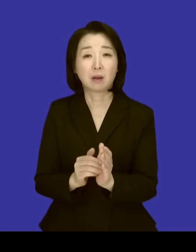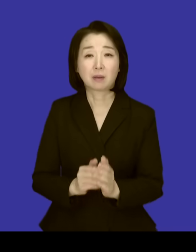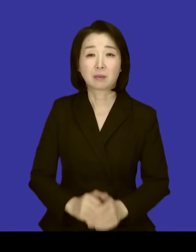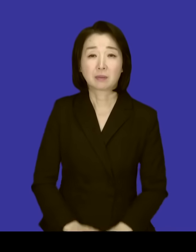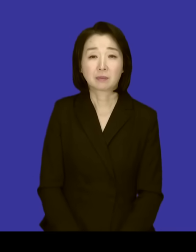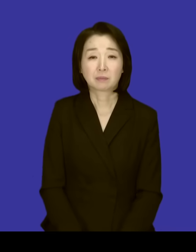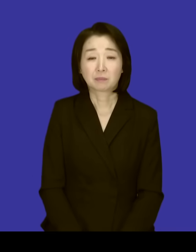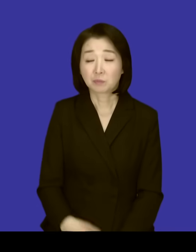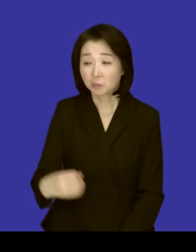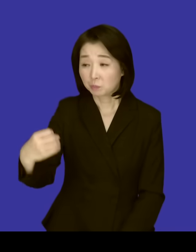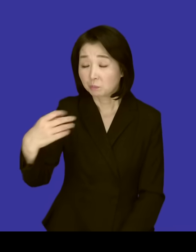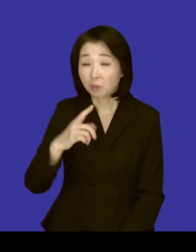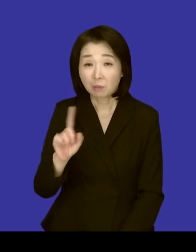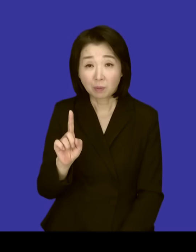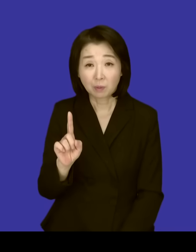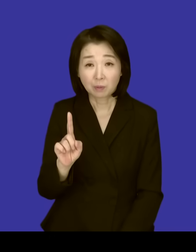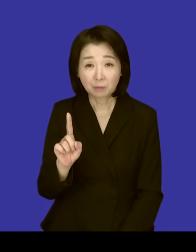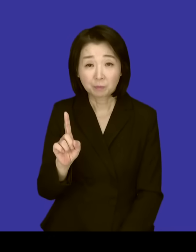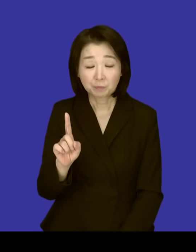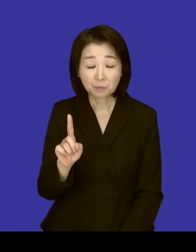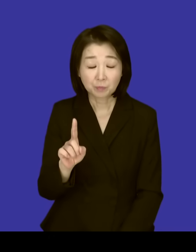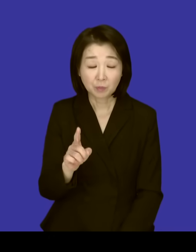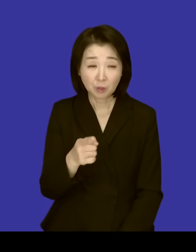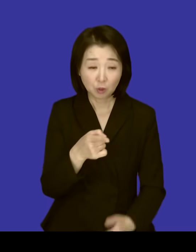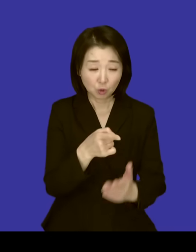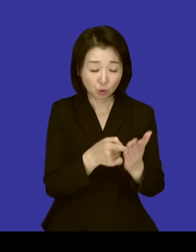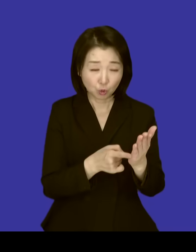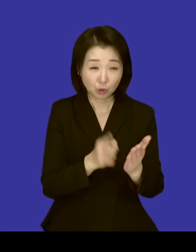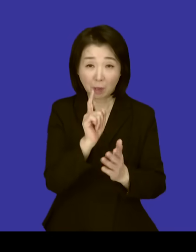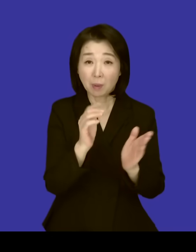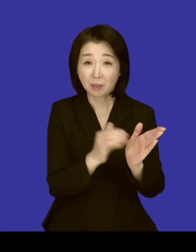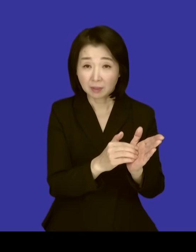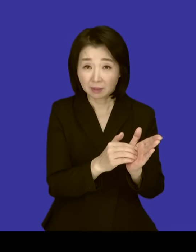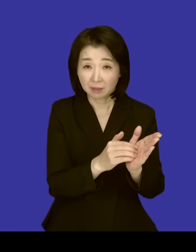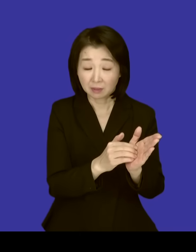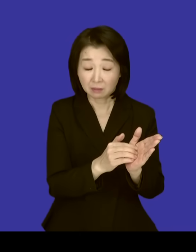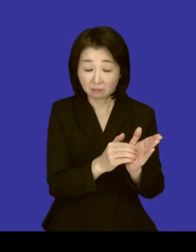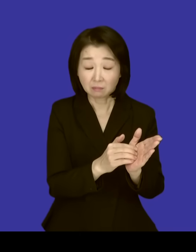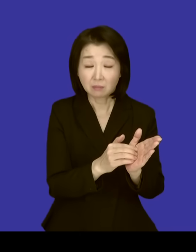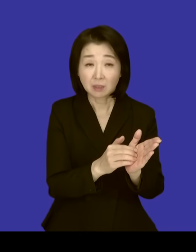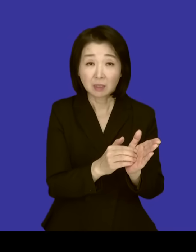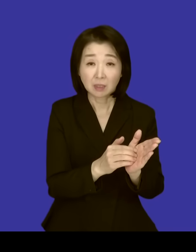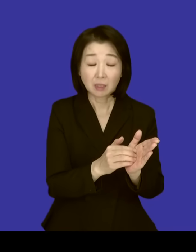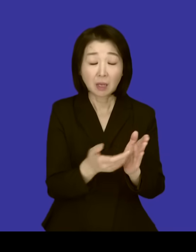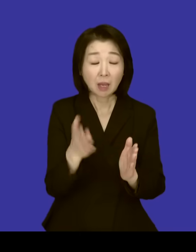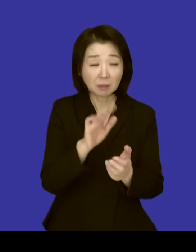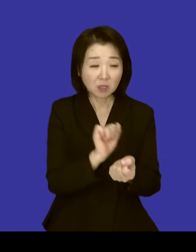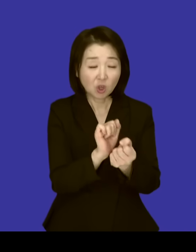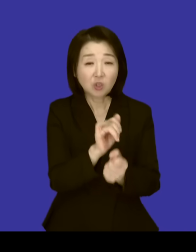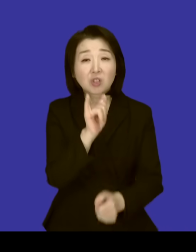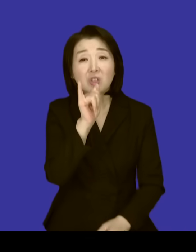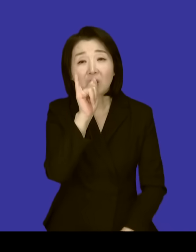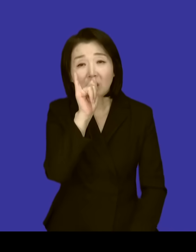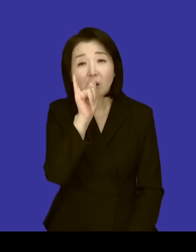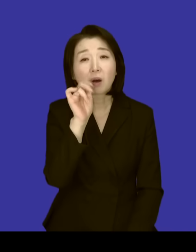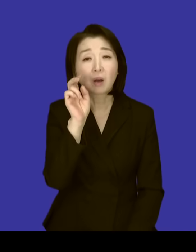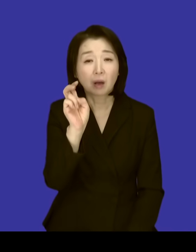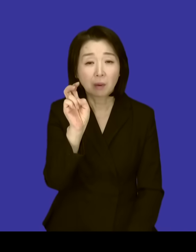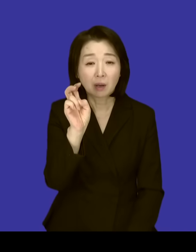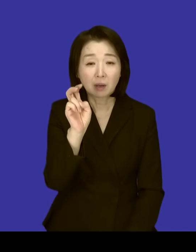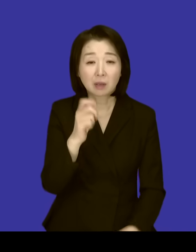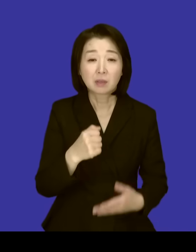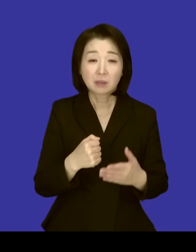그래서 하시는 말씀이 이게 원래는 한 번 수술하고 말 거였는데 예. 좀 전이가 되어 있을 가능성이 있으니